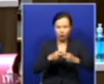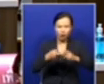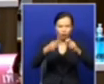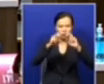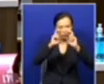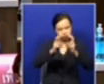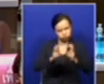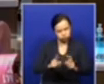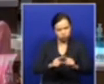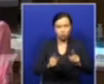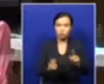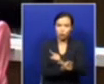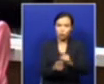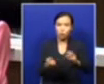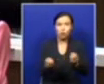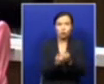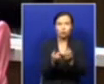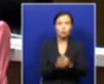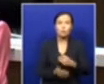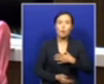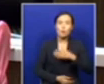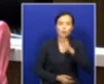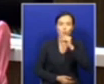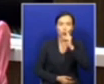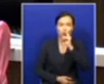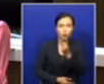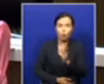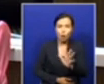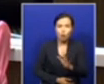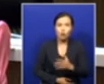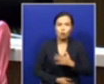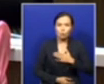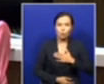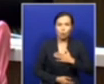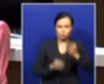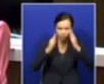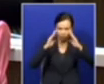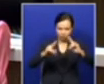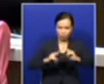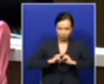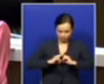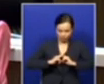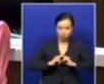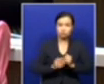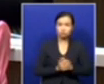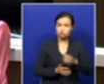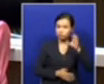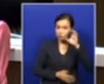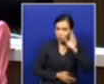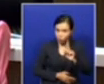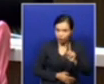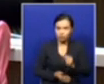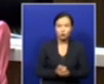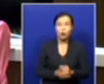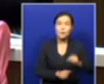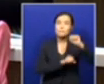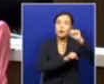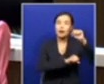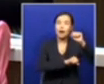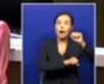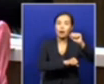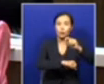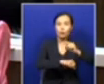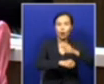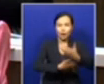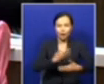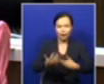ายในสังคมเกิดขึ้นเนี่ยผมไม่ฉายซ้ำเลยครับเพราะผมก็ประสบด้วยตนเองท่านประธานเชื่อไหมครับช่วงที่เขาประกาศเคอร์ฟิวห้ามขายโน่น